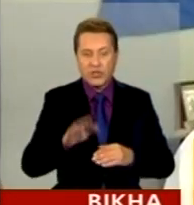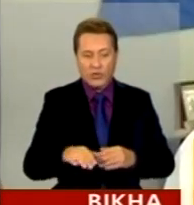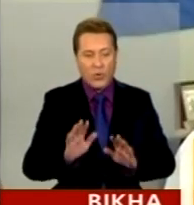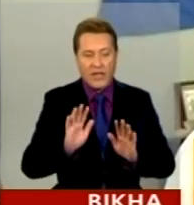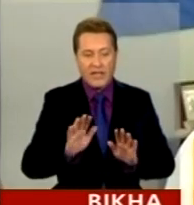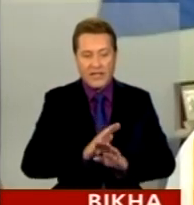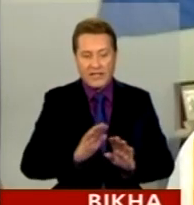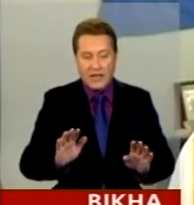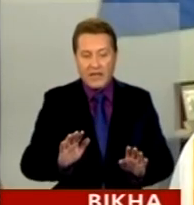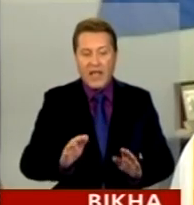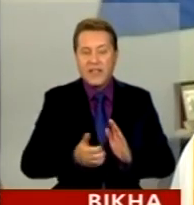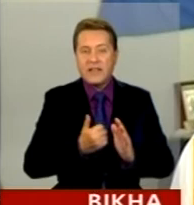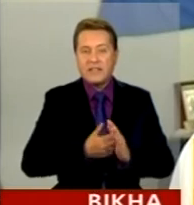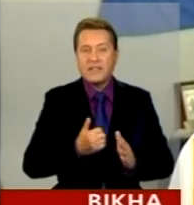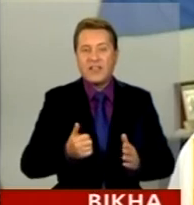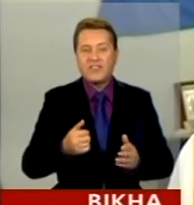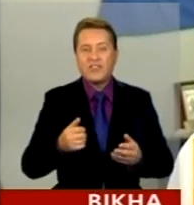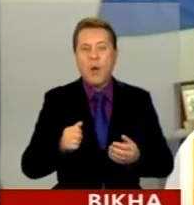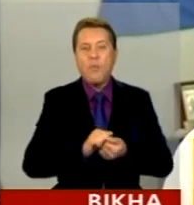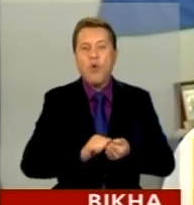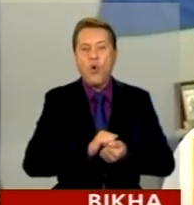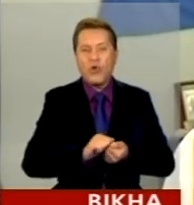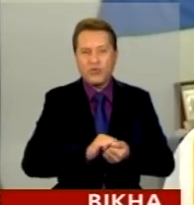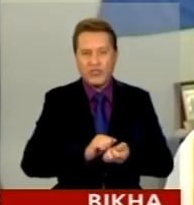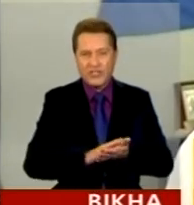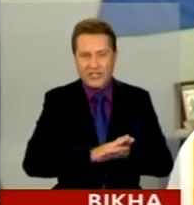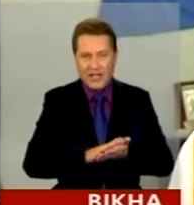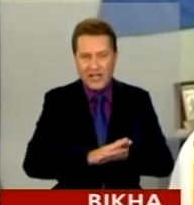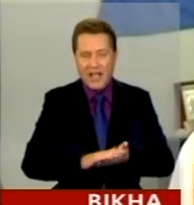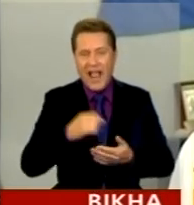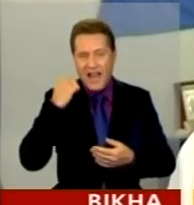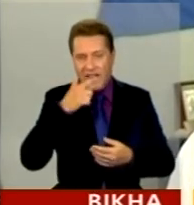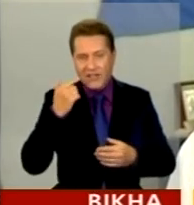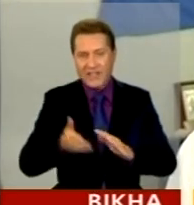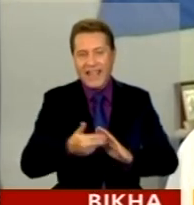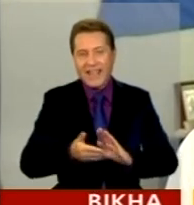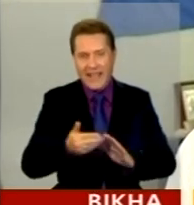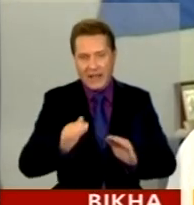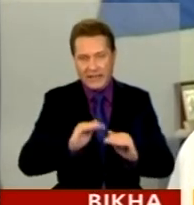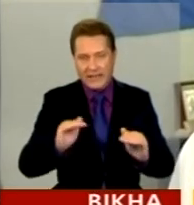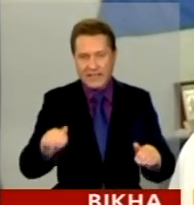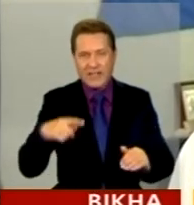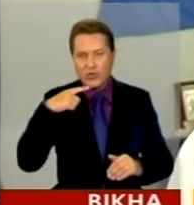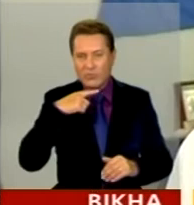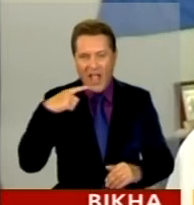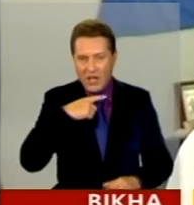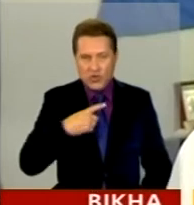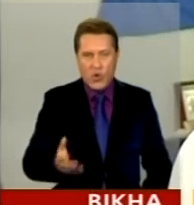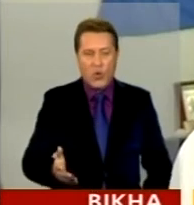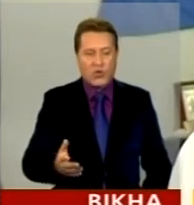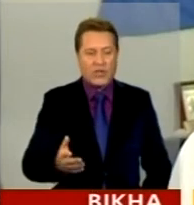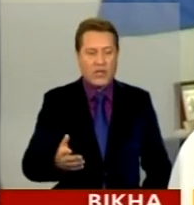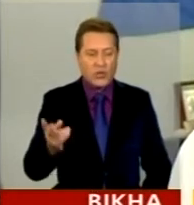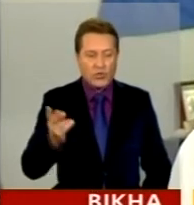средств вистачає на моющі средства, на средства личної гігієни дітей, зубні щотки.